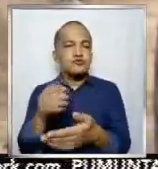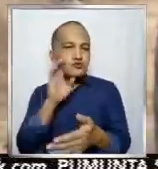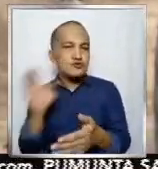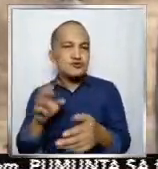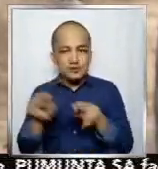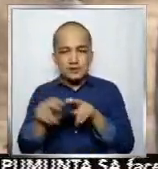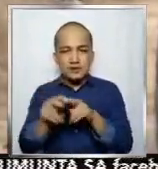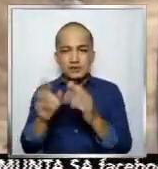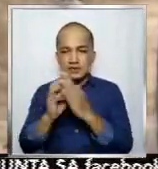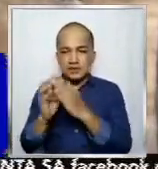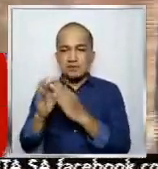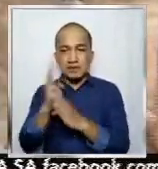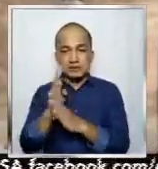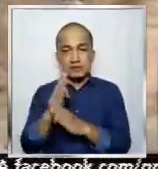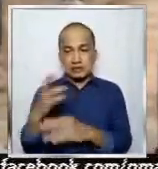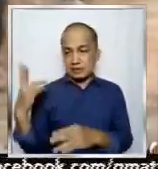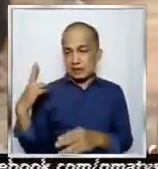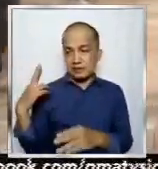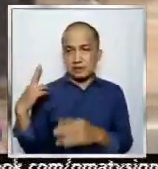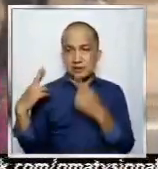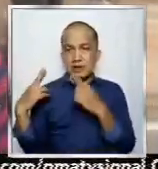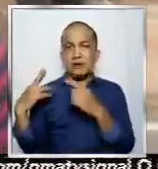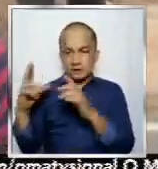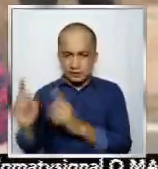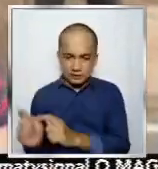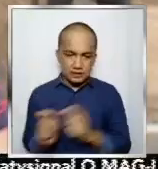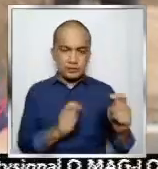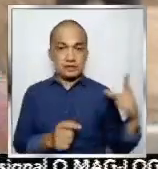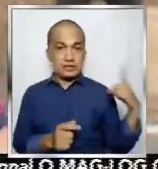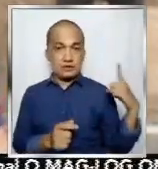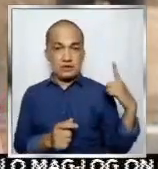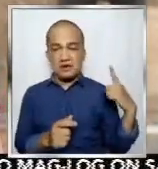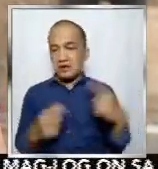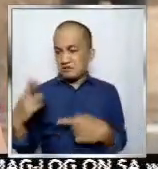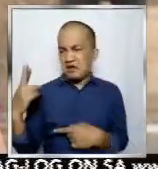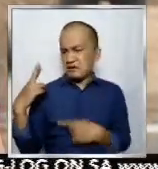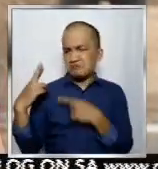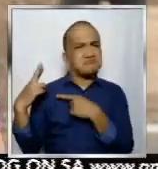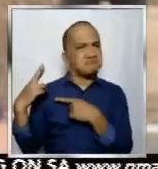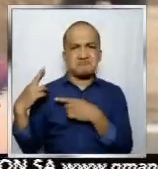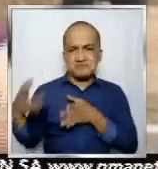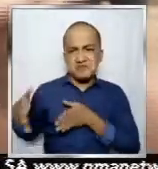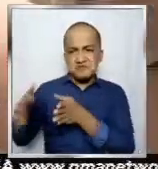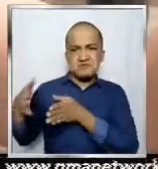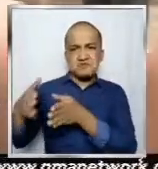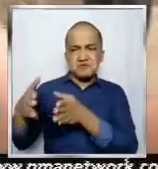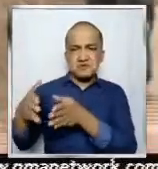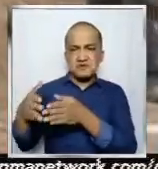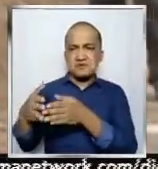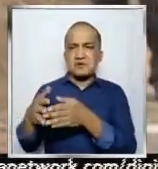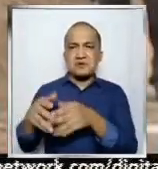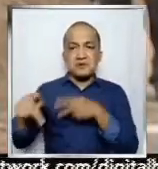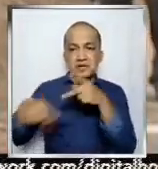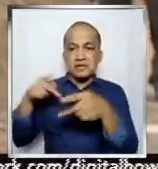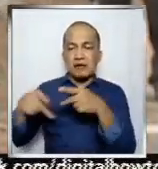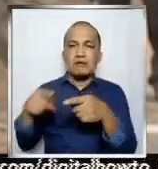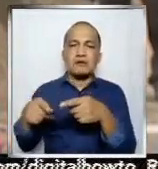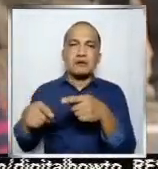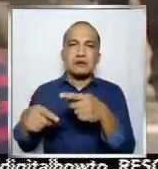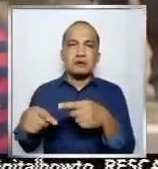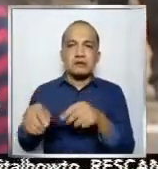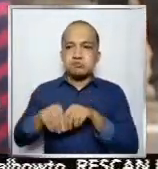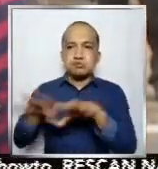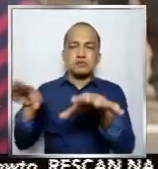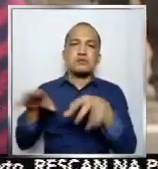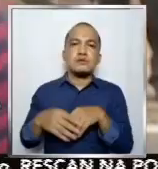ay malilipat po sa kaliwa. Pag nasa kanan po kasi sila, sir, yung ating mga commuters po, ano, talaga namang nakakalat sila sa bangketa.